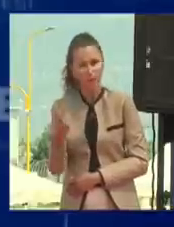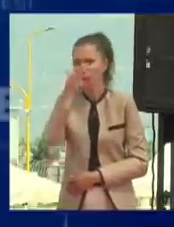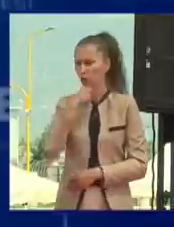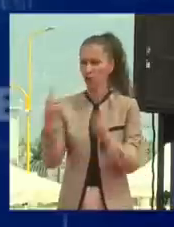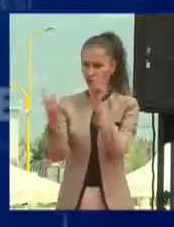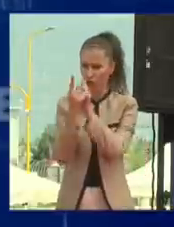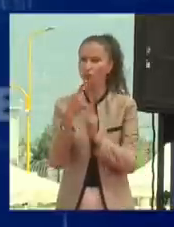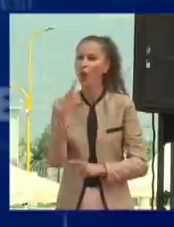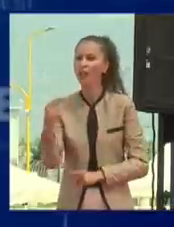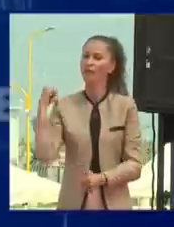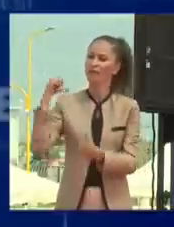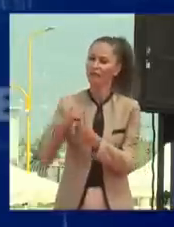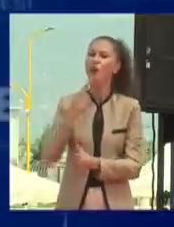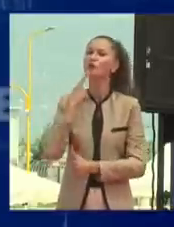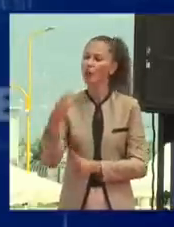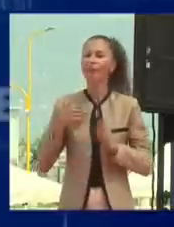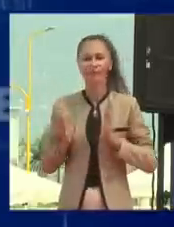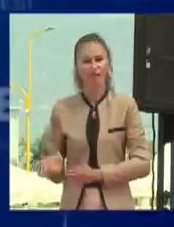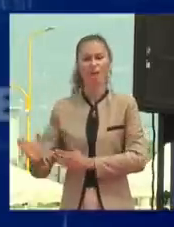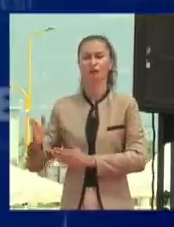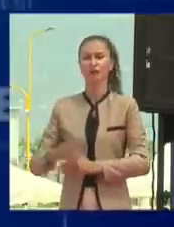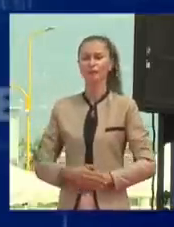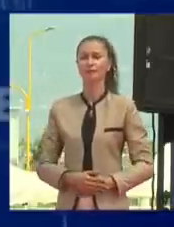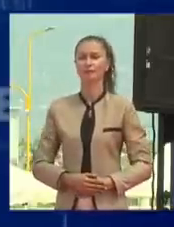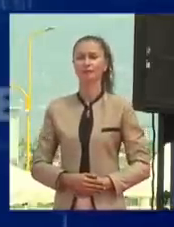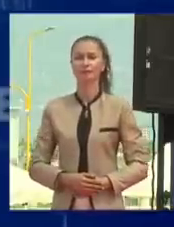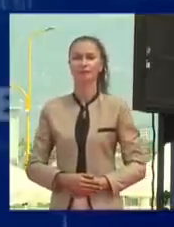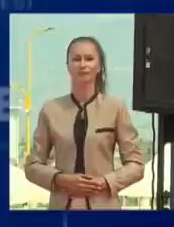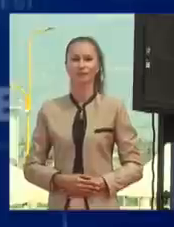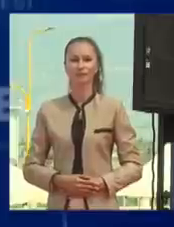Defalarca söyledim. Söylemeye de devam edeceğim.